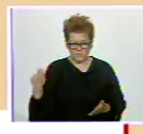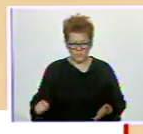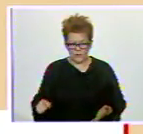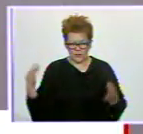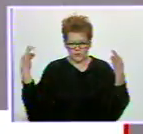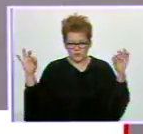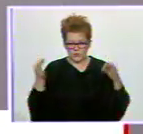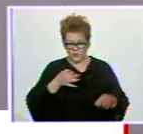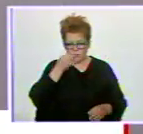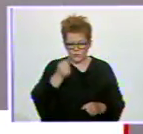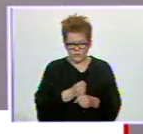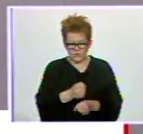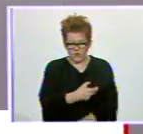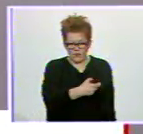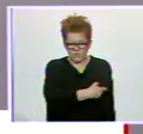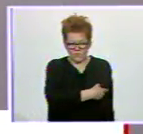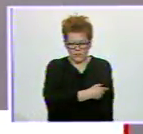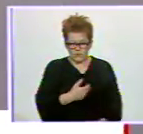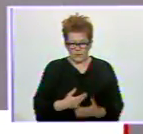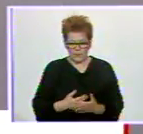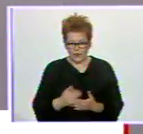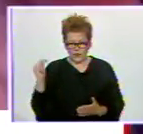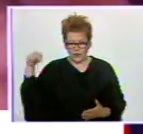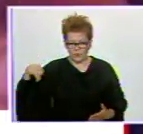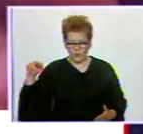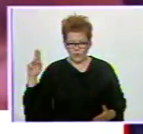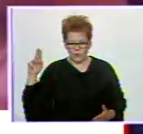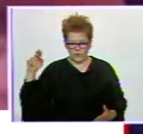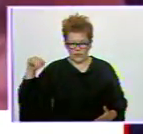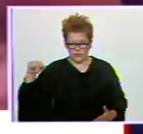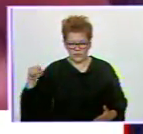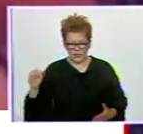populației să se vaccineze antigripal, întrucât imunizarea este cea mai sigură metodă de prevenire a gripei.